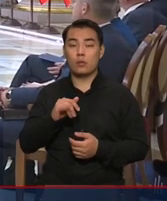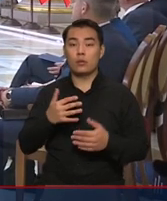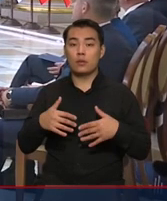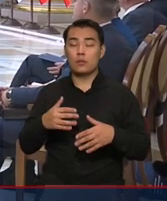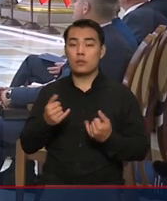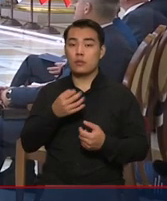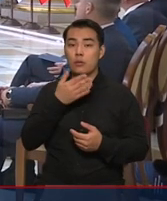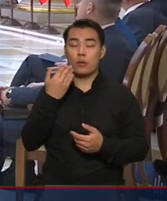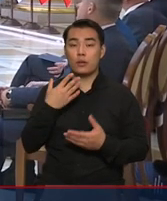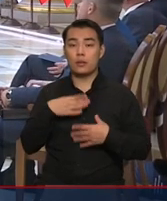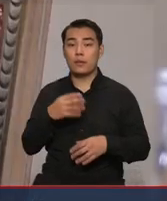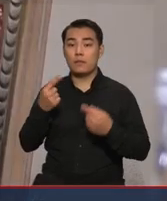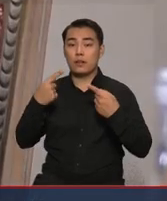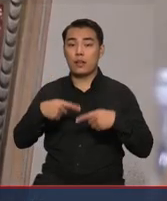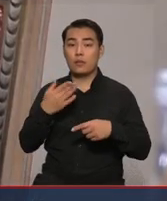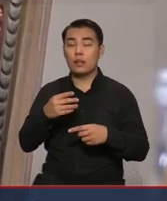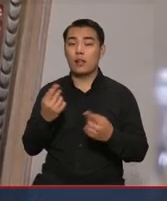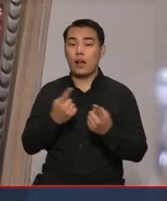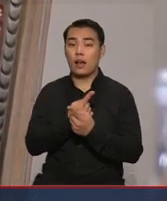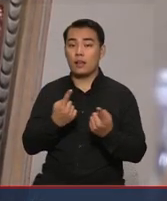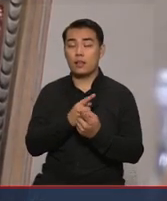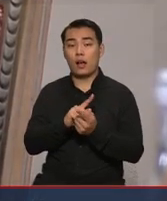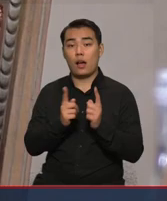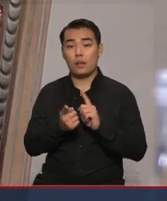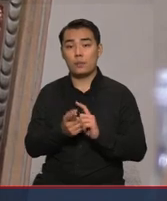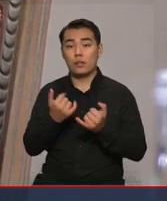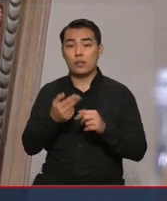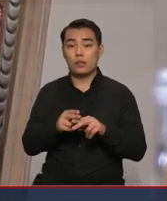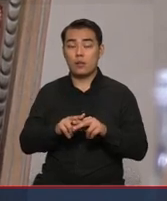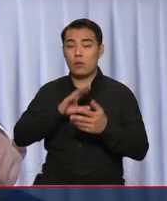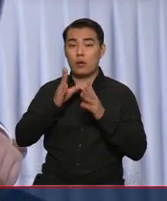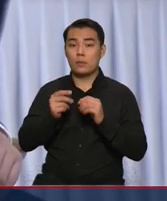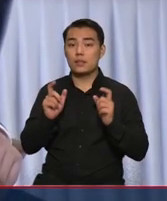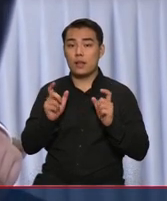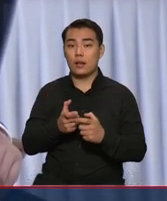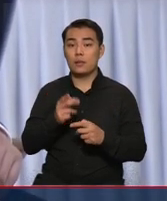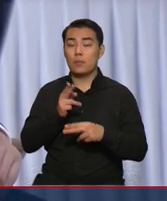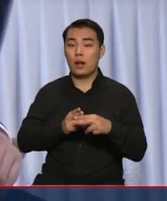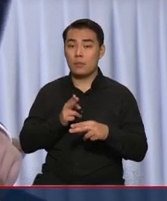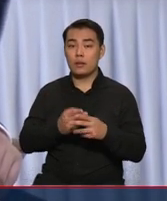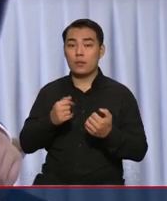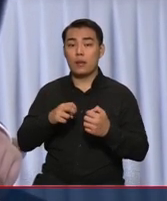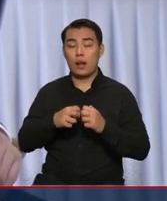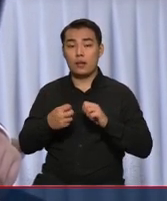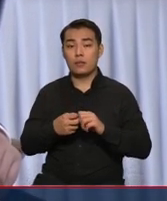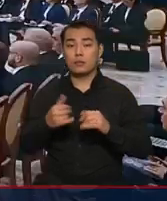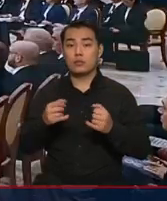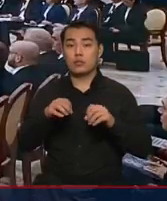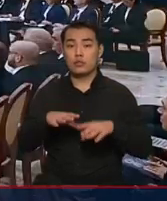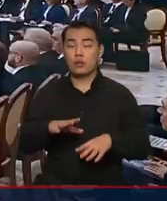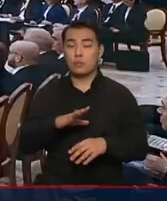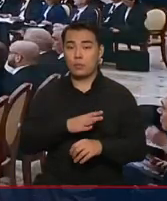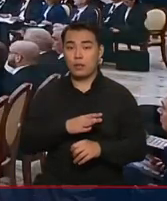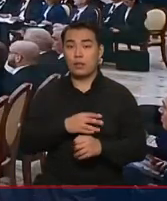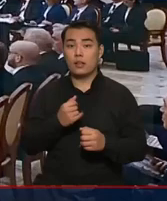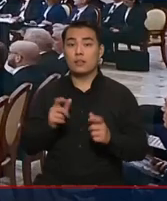Инфляция қысымы, халықаралық логистикалық тізбектің ауысуы, аймақтардағы қақтығыс, санкциялық текетірестер әлемдік экономиканы әлсіретті.